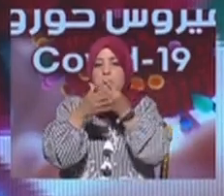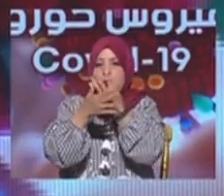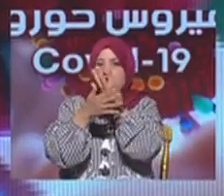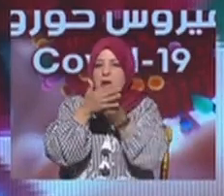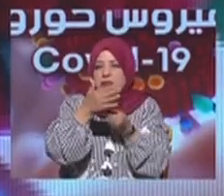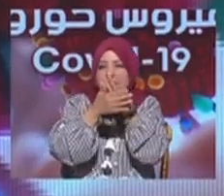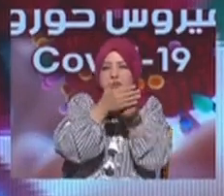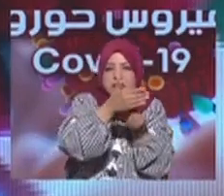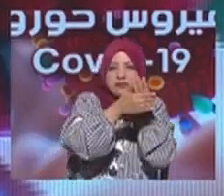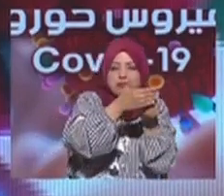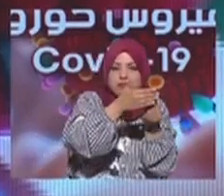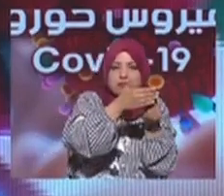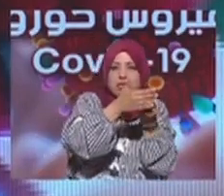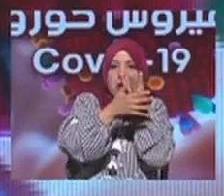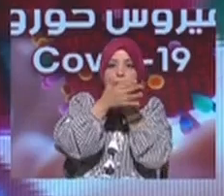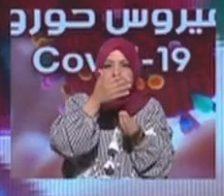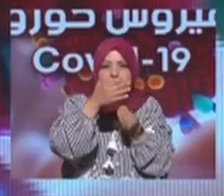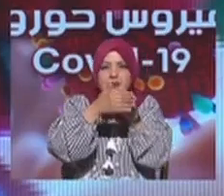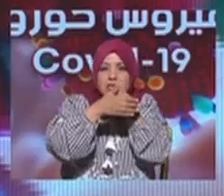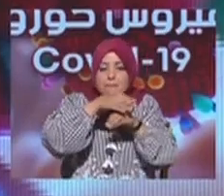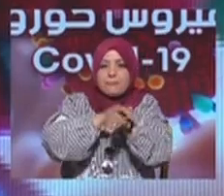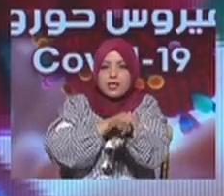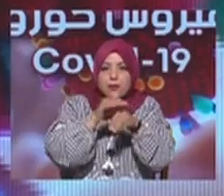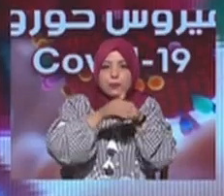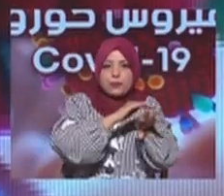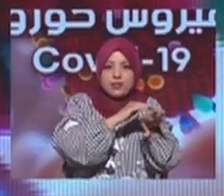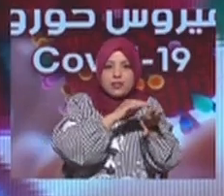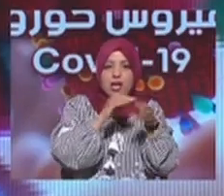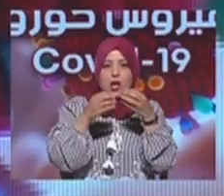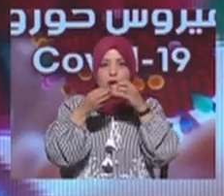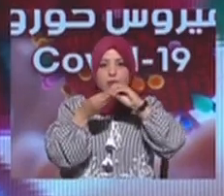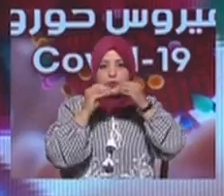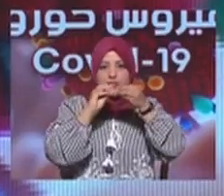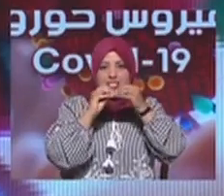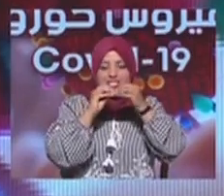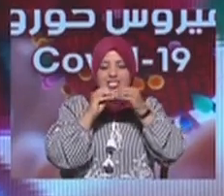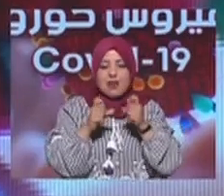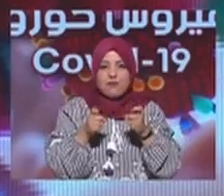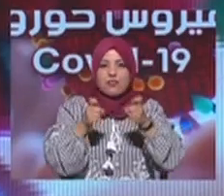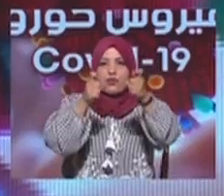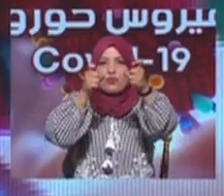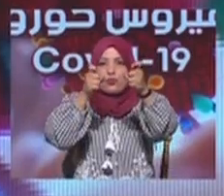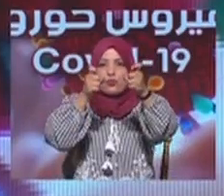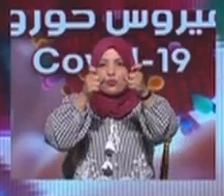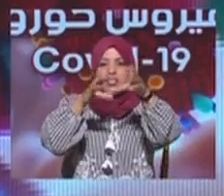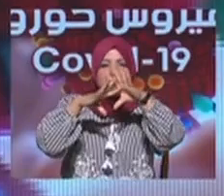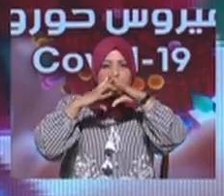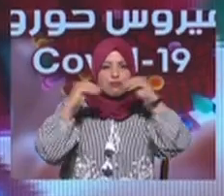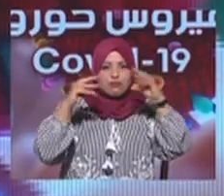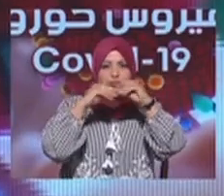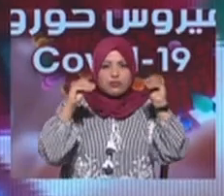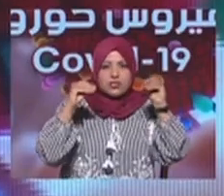اخر باش تصيب الانجين معين اللي انت حاجتك فيه، وبعديك تعمل له تنظفه. هي علمت